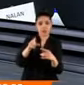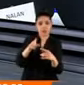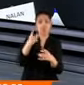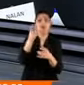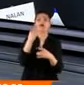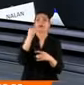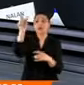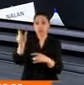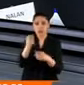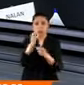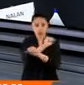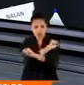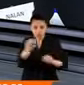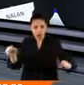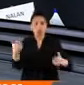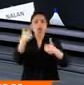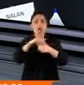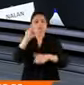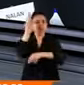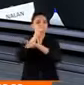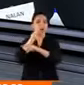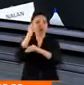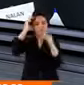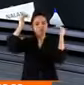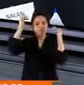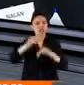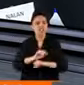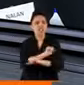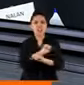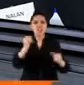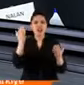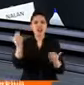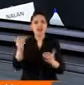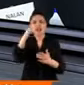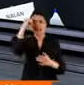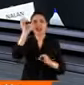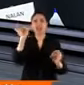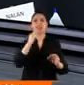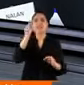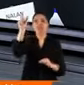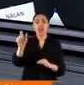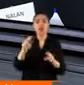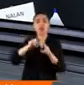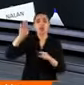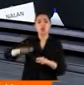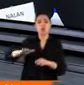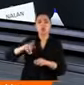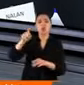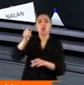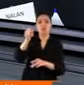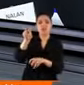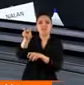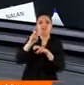hem parasından olduğu hem de evlilik hayali suya düştü. Dahası da var. Talihsiz kadının kuzeni de paranın kokusunu